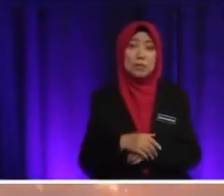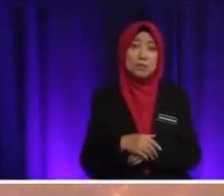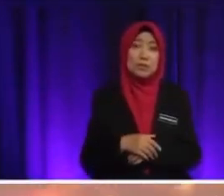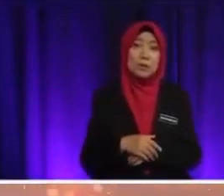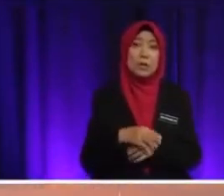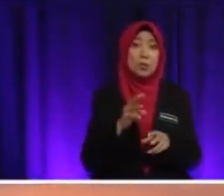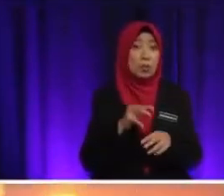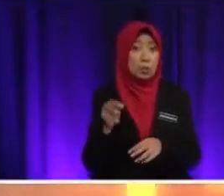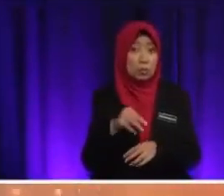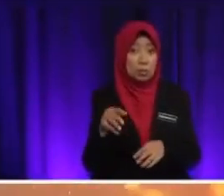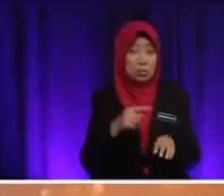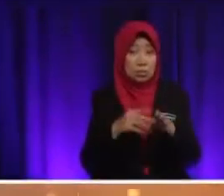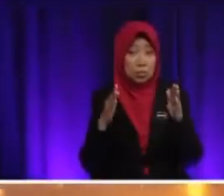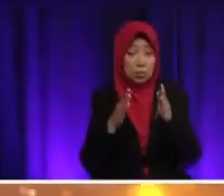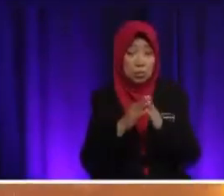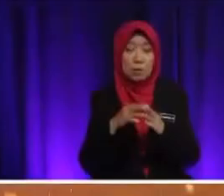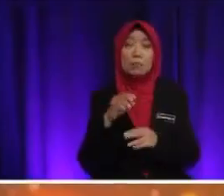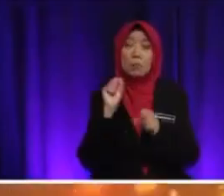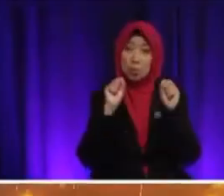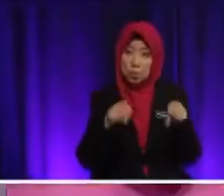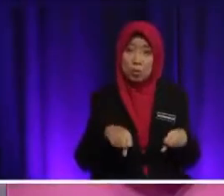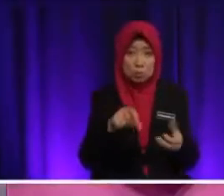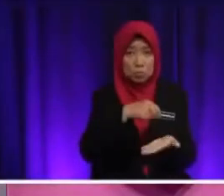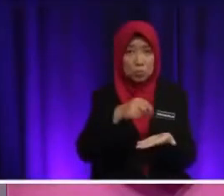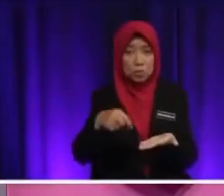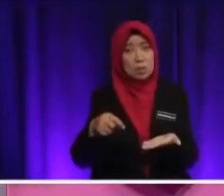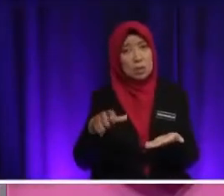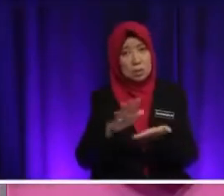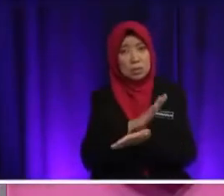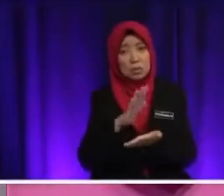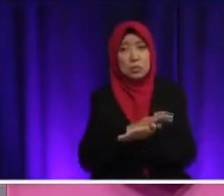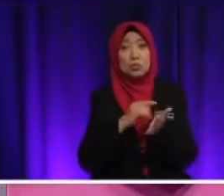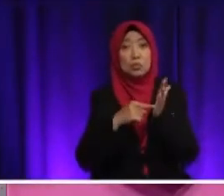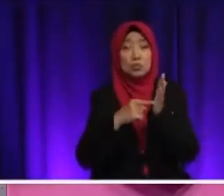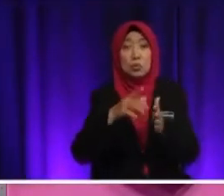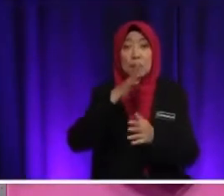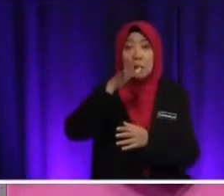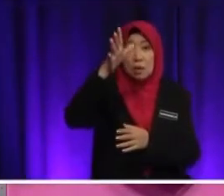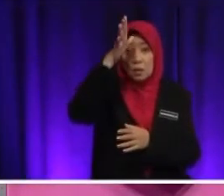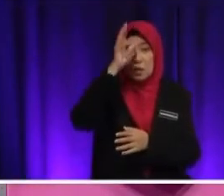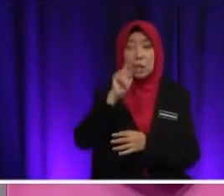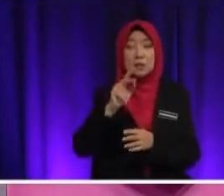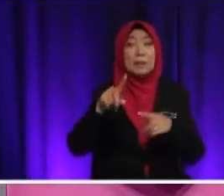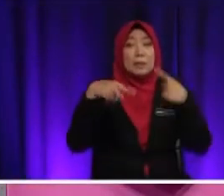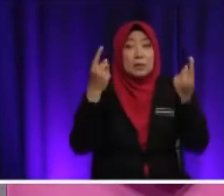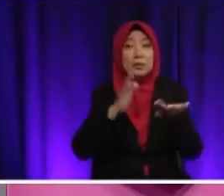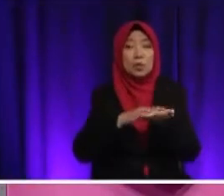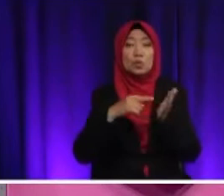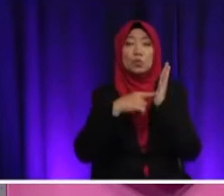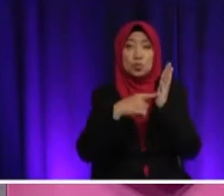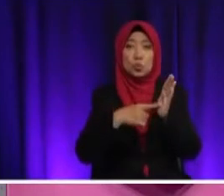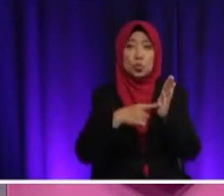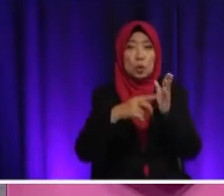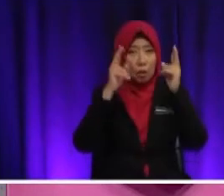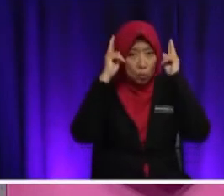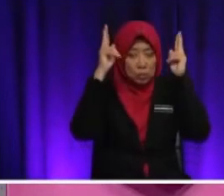duduk rumah pun, yang boleh rumah, turut serta ustaz. Boleh turut serta, ambil kertas tulis tunjuk dekat ibu dan ayah. Esok pergi ke sekolah, tunjuk dekat ustaz, betul ke ustaz ni? Ini